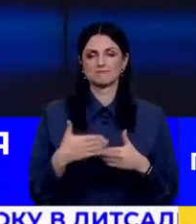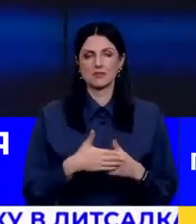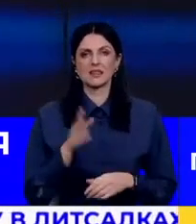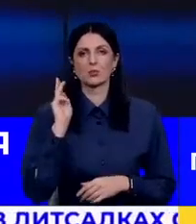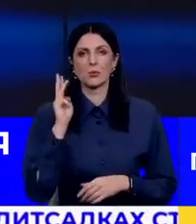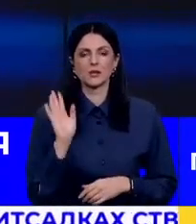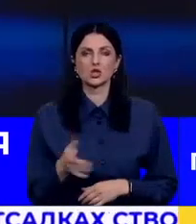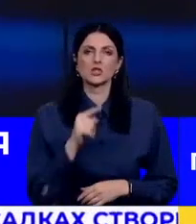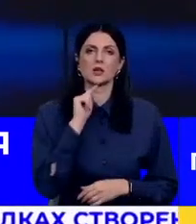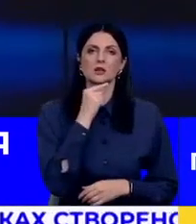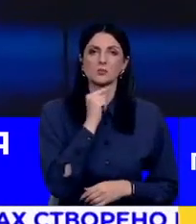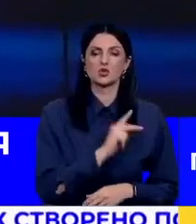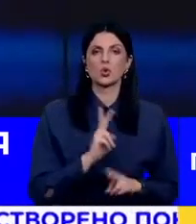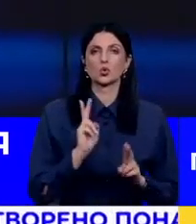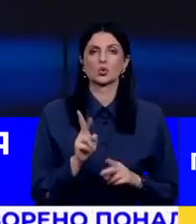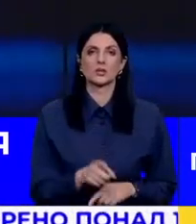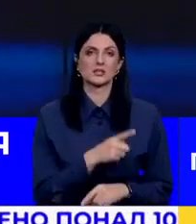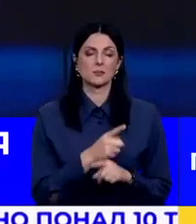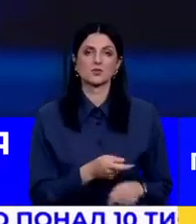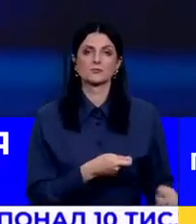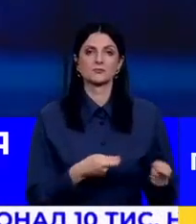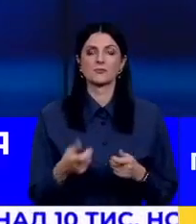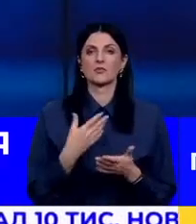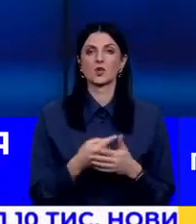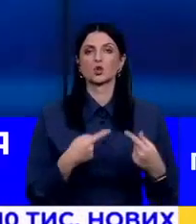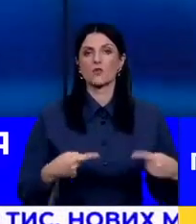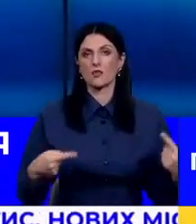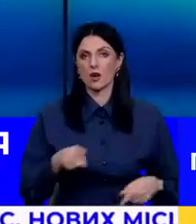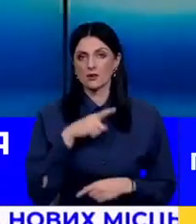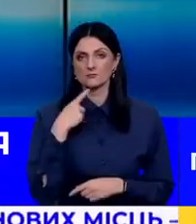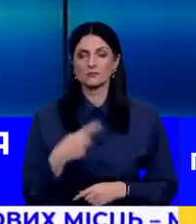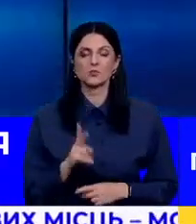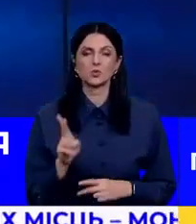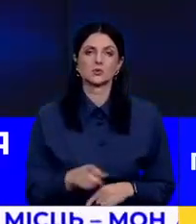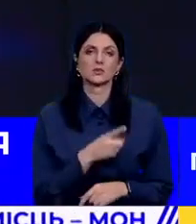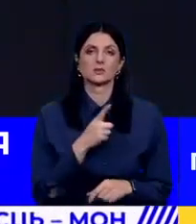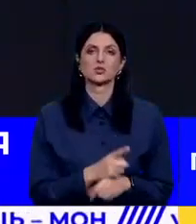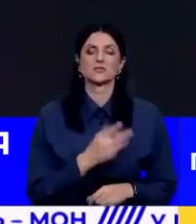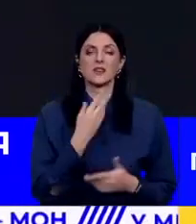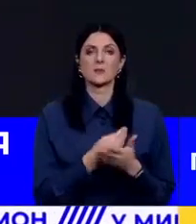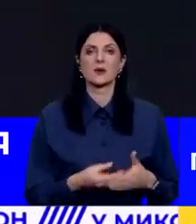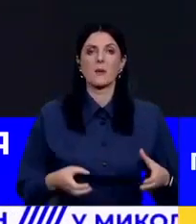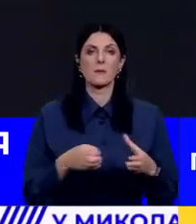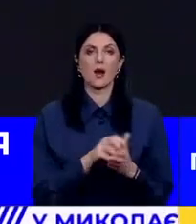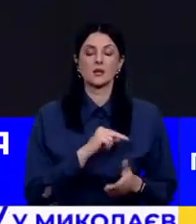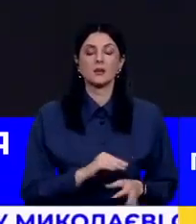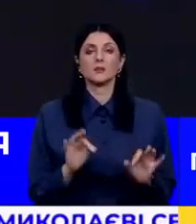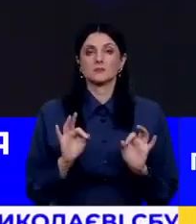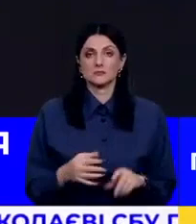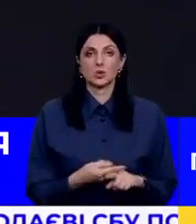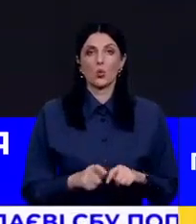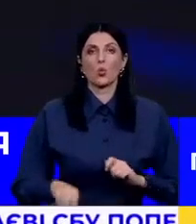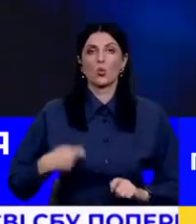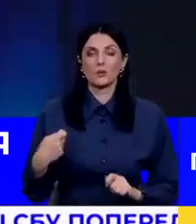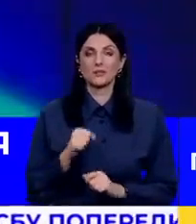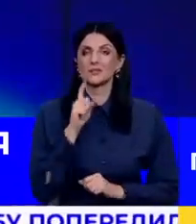экономические. Кто-то запрещает поставки своих товаров в Российскую Федерацию, запрещает своим компаниям работать. Несут от этого, конечно же, какие-то убытки и